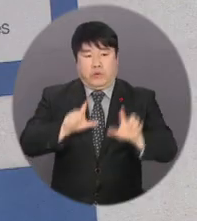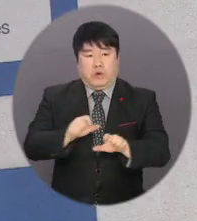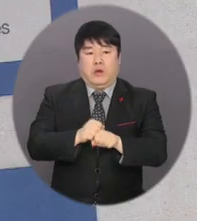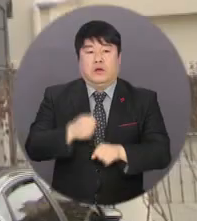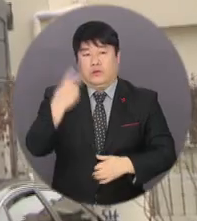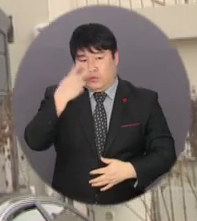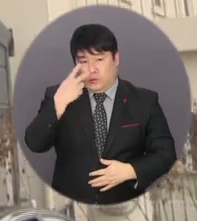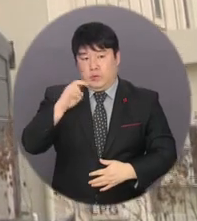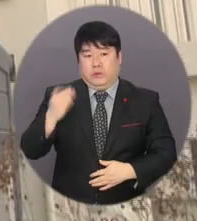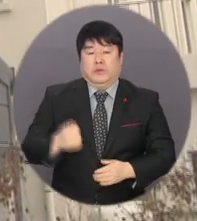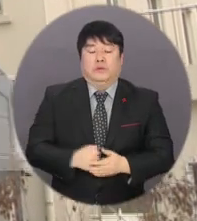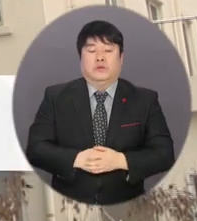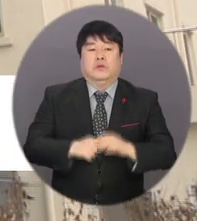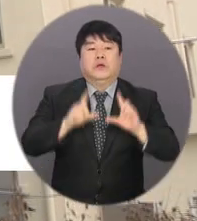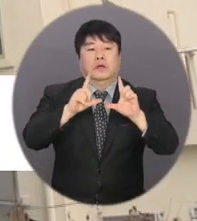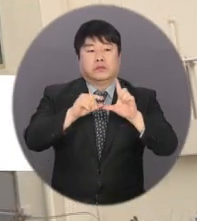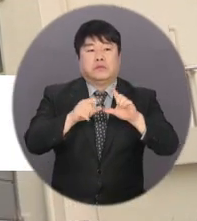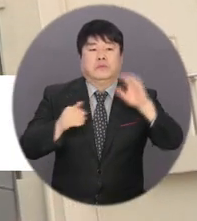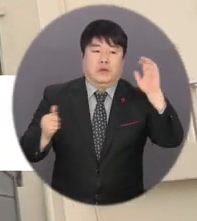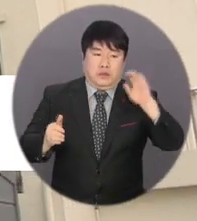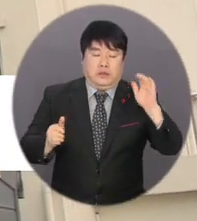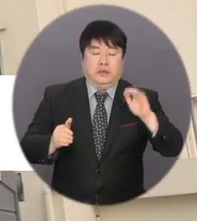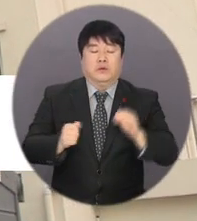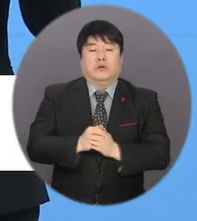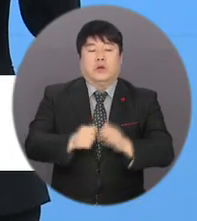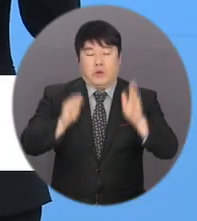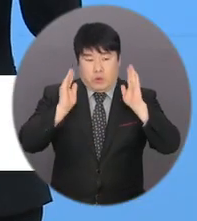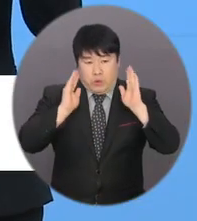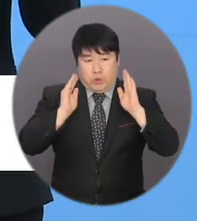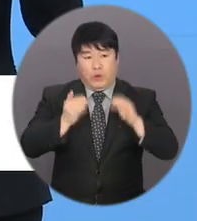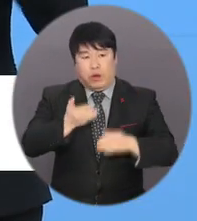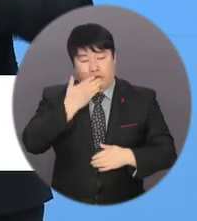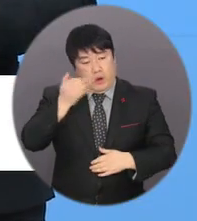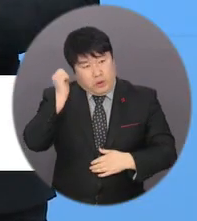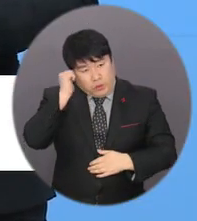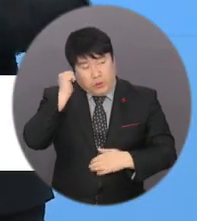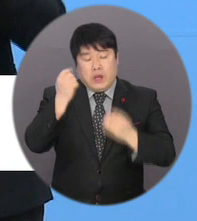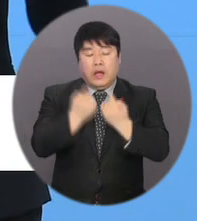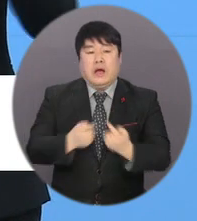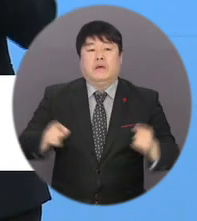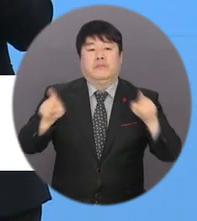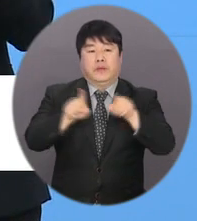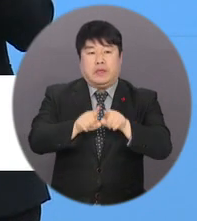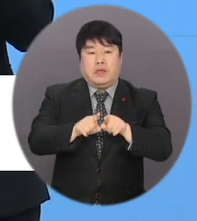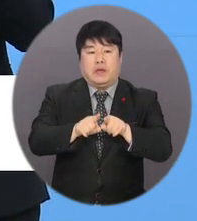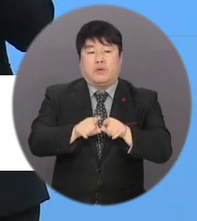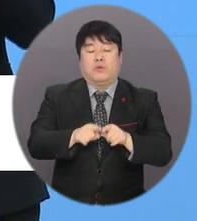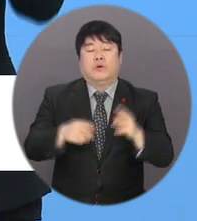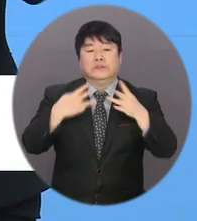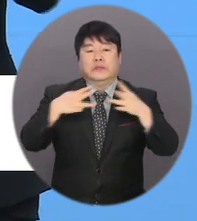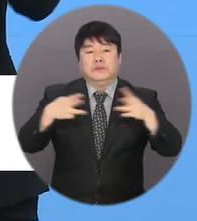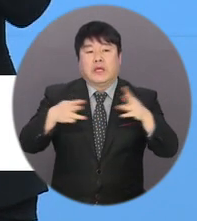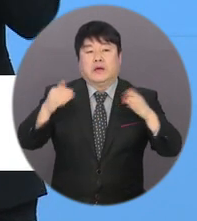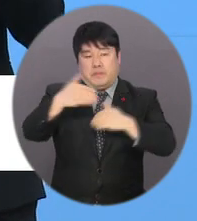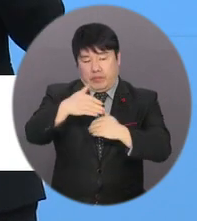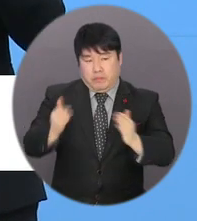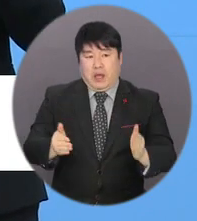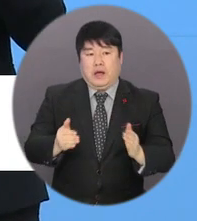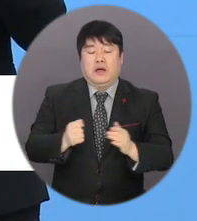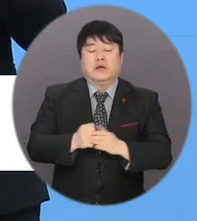파악됐습니다 대부분 학생들이 수업과 10 숙식을 함께 했고 또 3층에 있는 방이